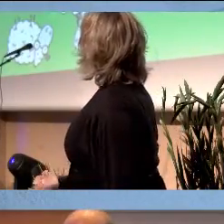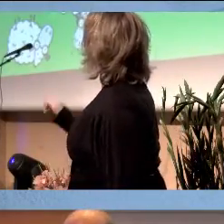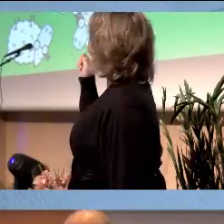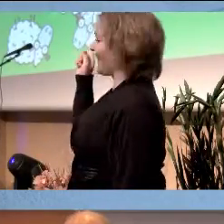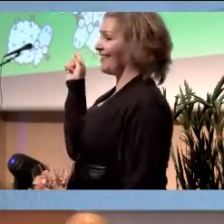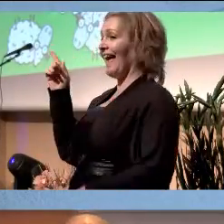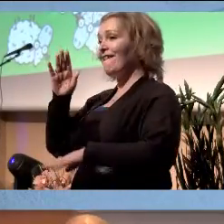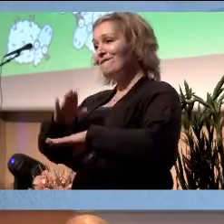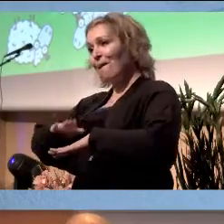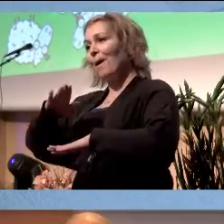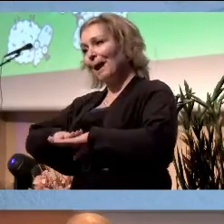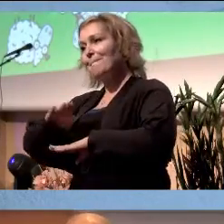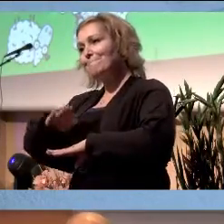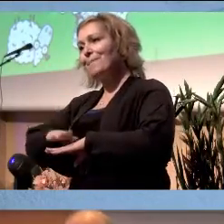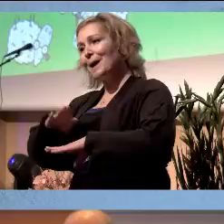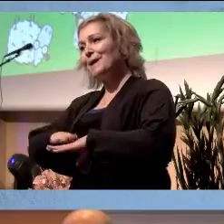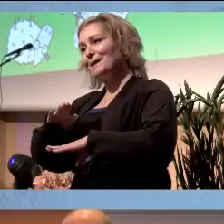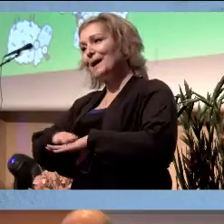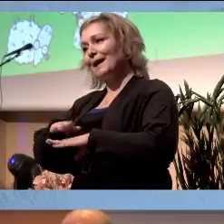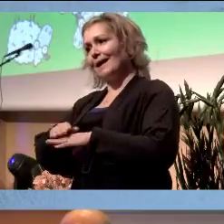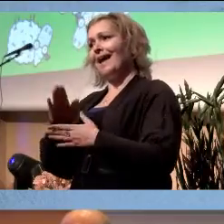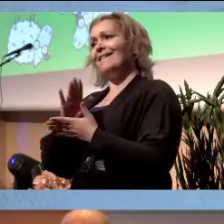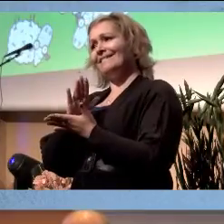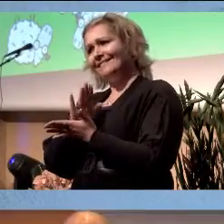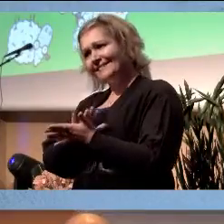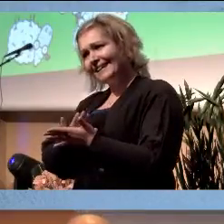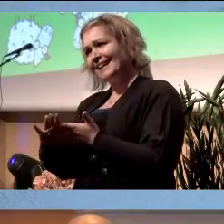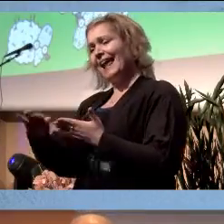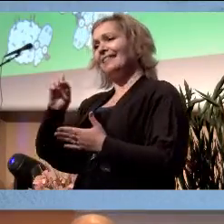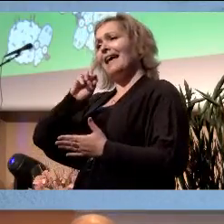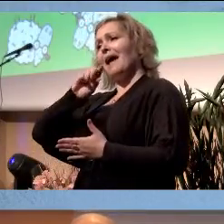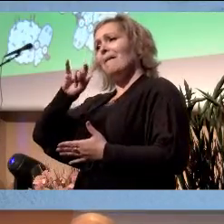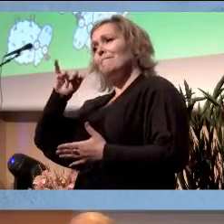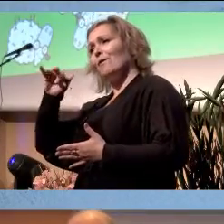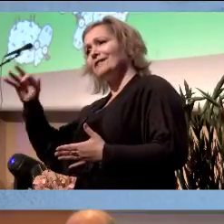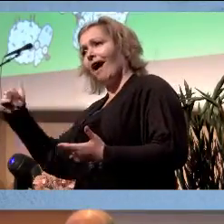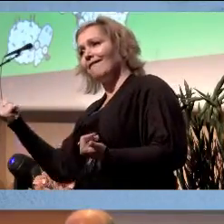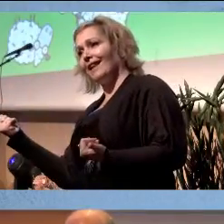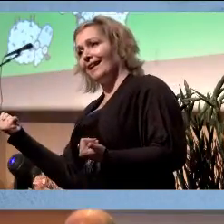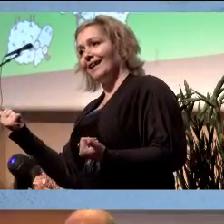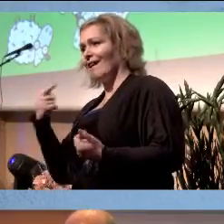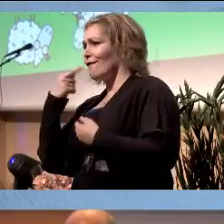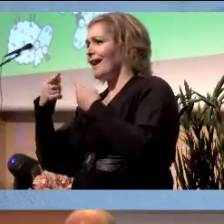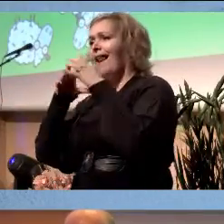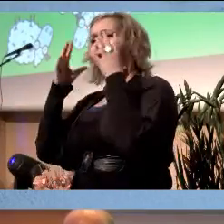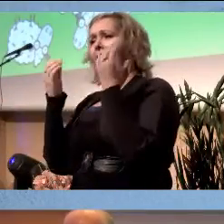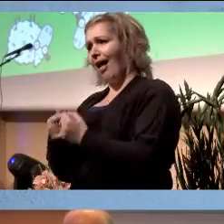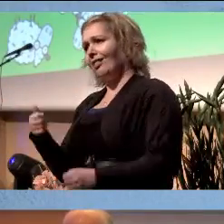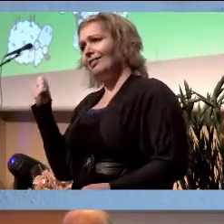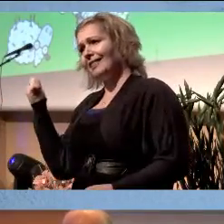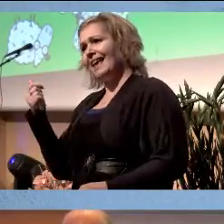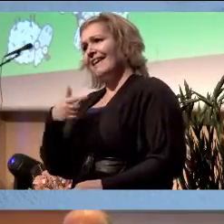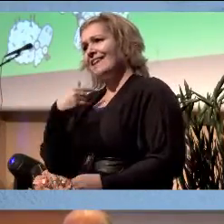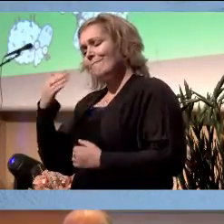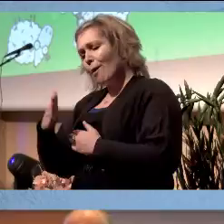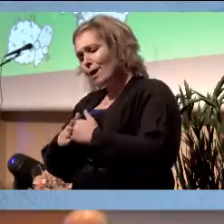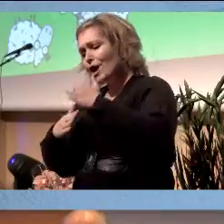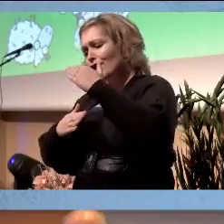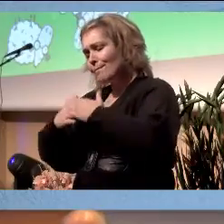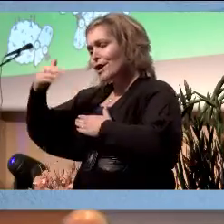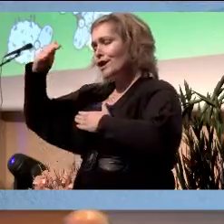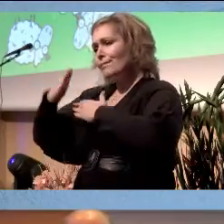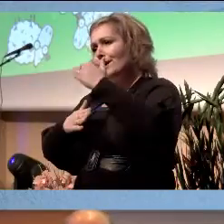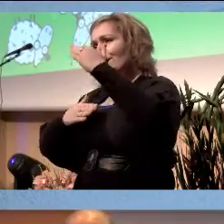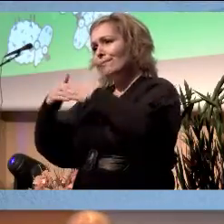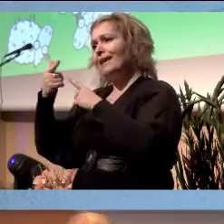er forebygging. Tatt helt bokstavlig, og for så vidt så forteller det alt. Vi må bygge og bygge, det er